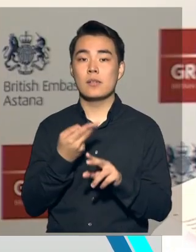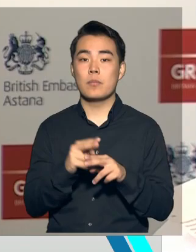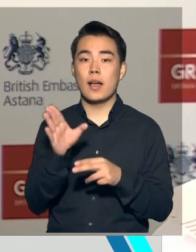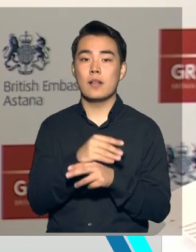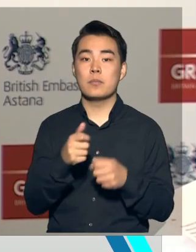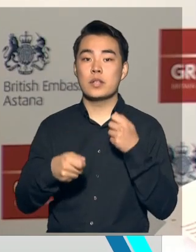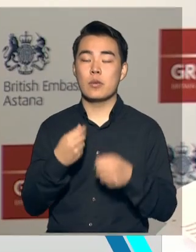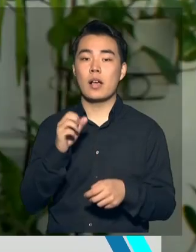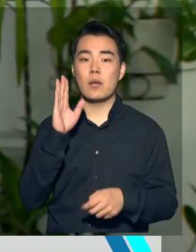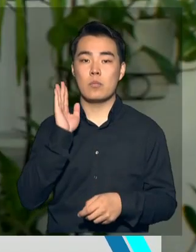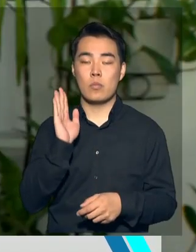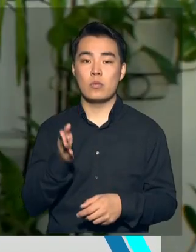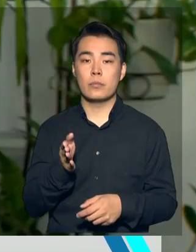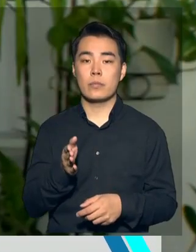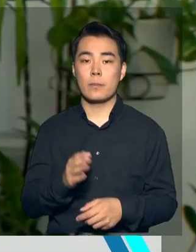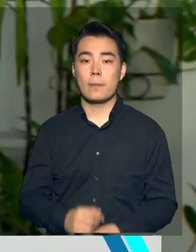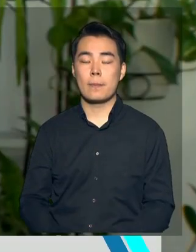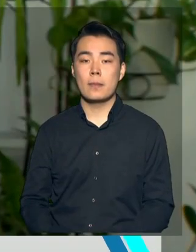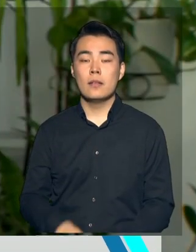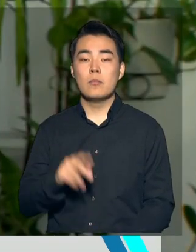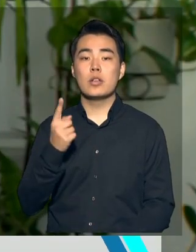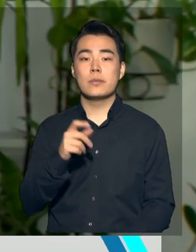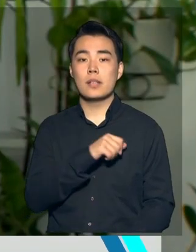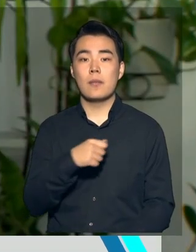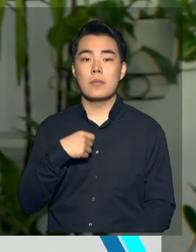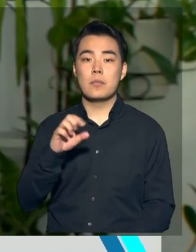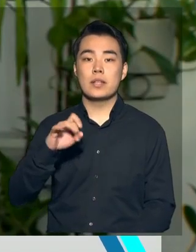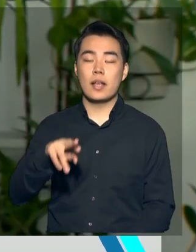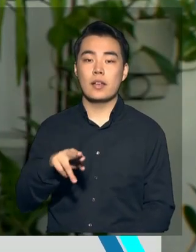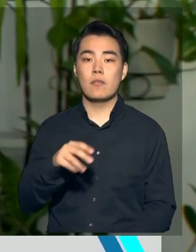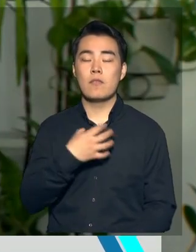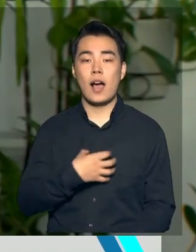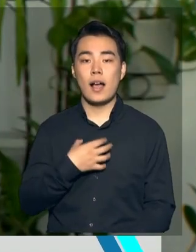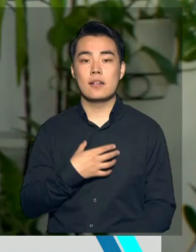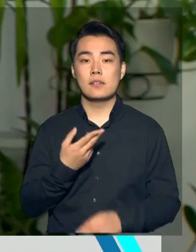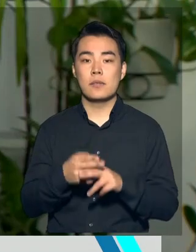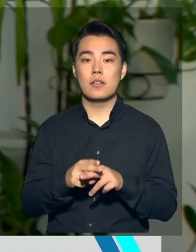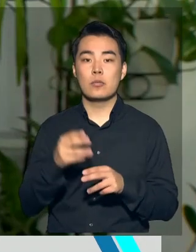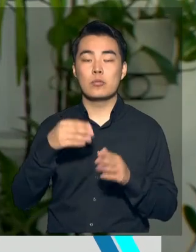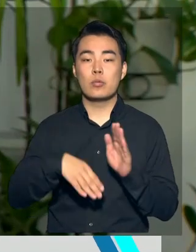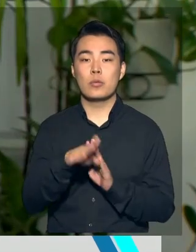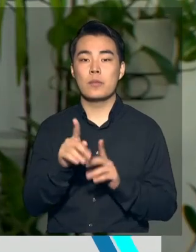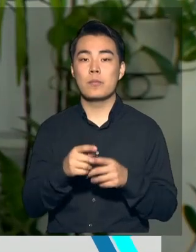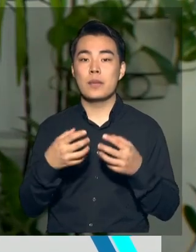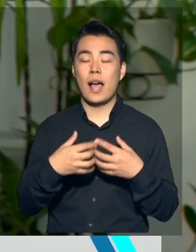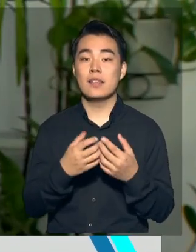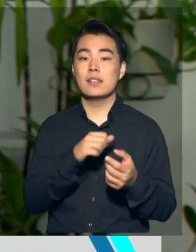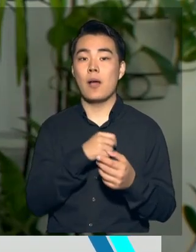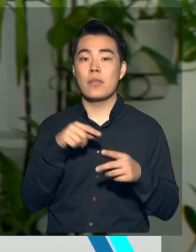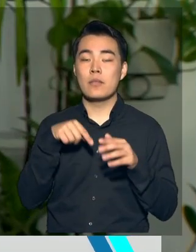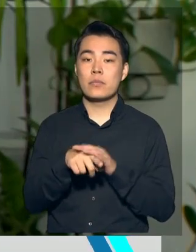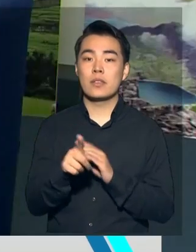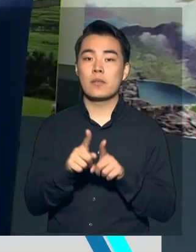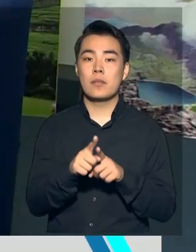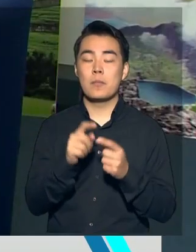таким преступлениям Почему для правительства Великобритании важно вносить вклад в улучшение механизма противостояния